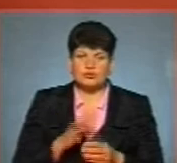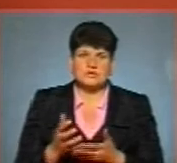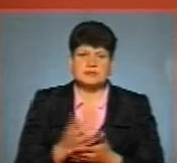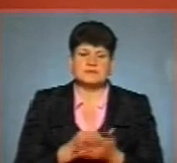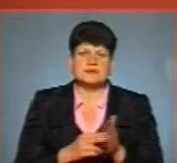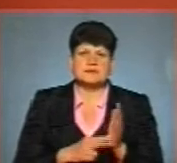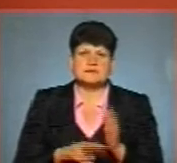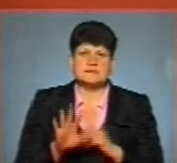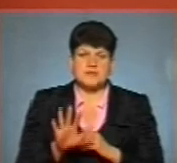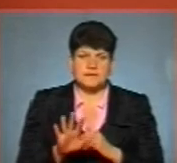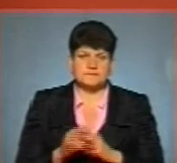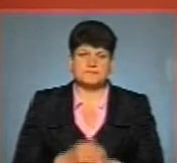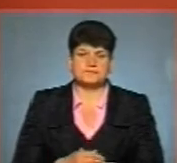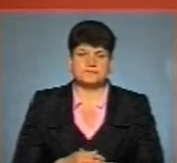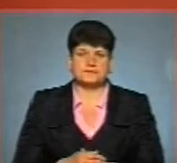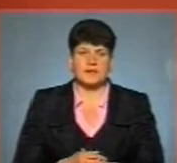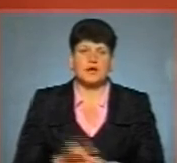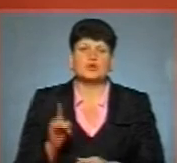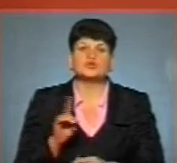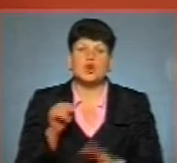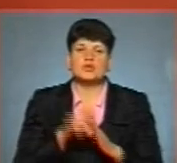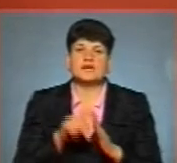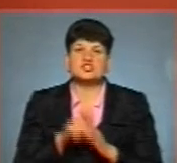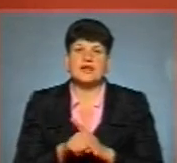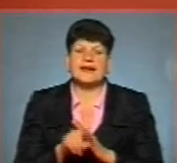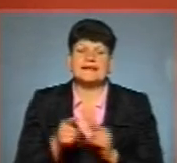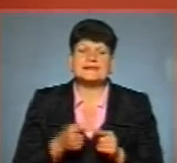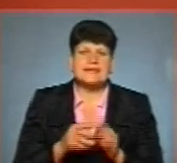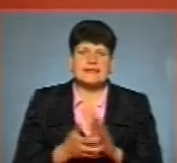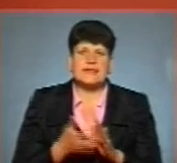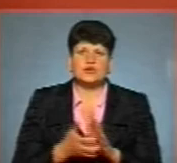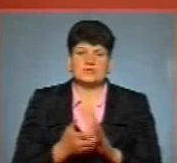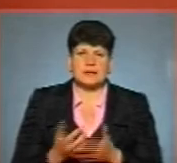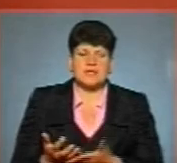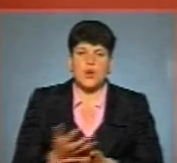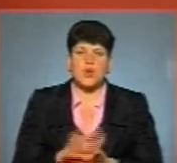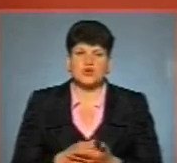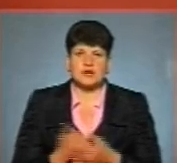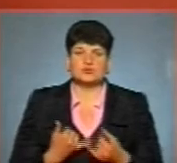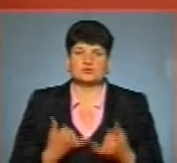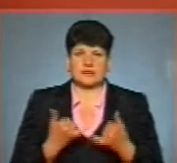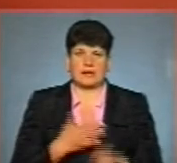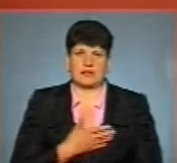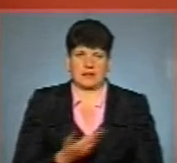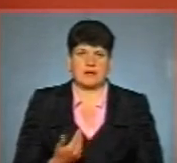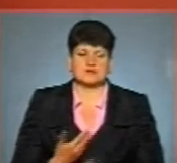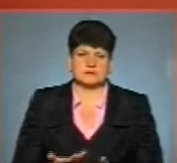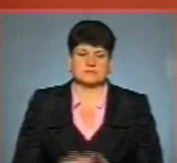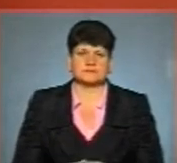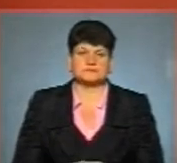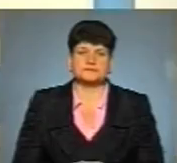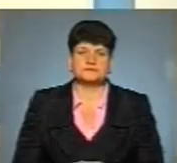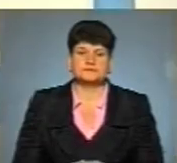рекордні 75. Що означає це недоотримання врожаю для нас, для прикладу? Ну,